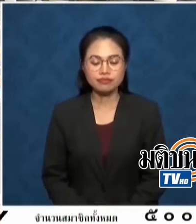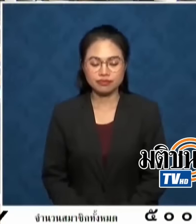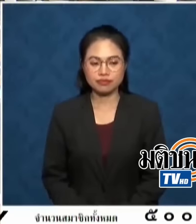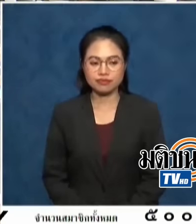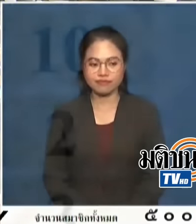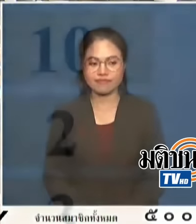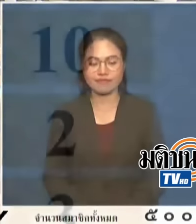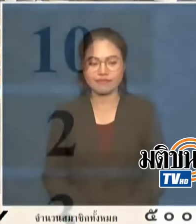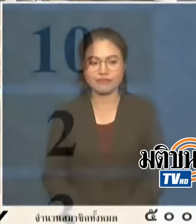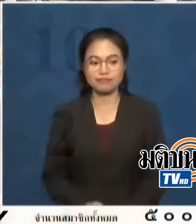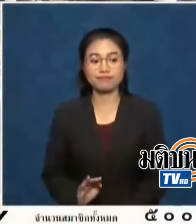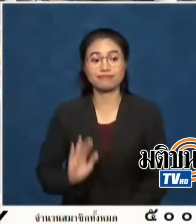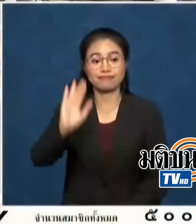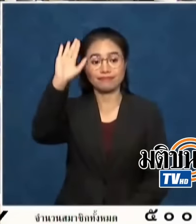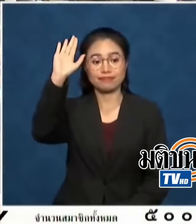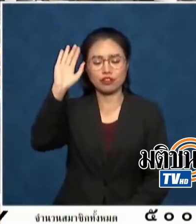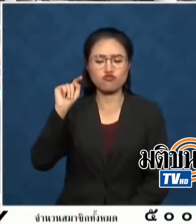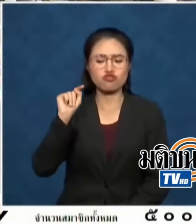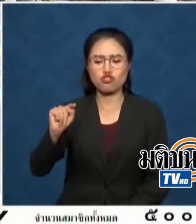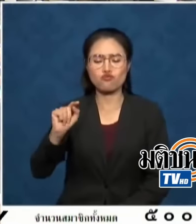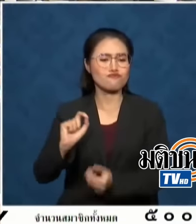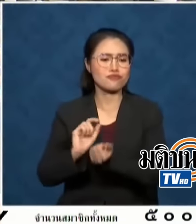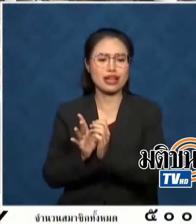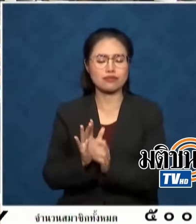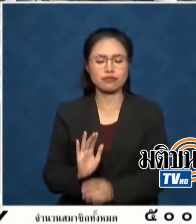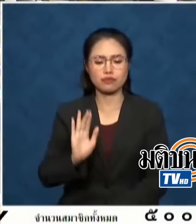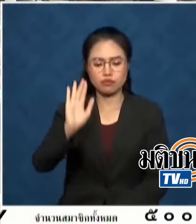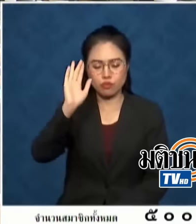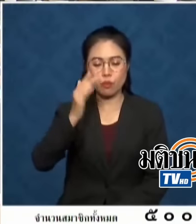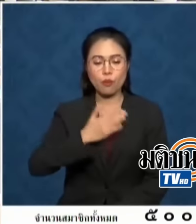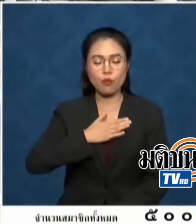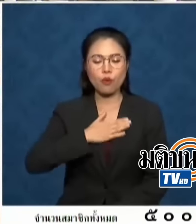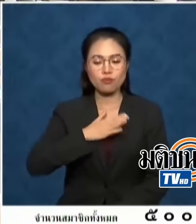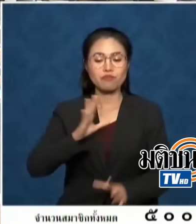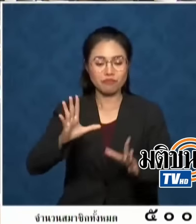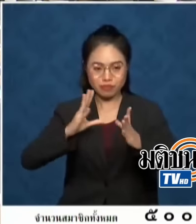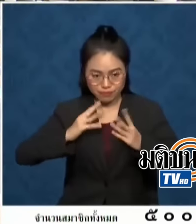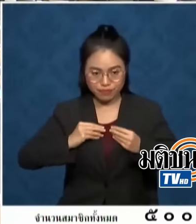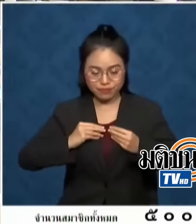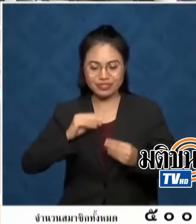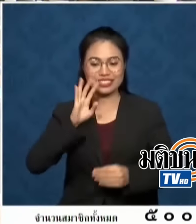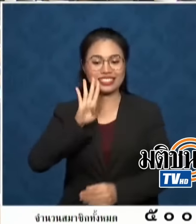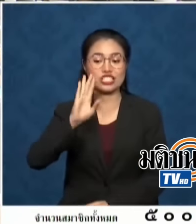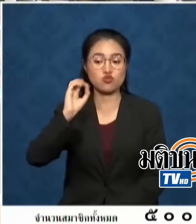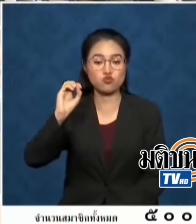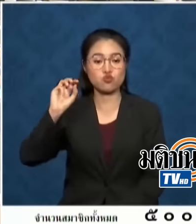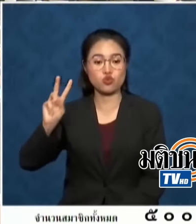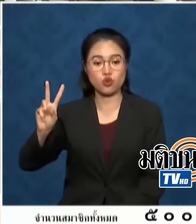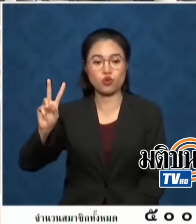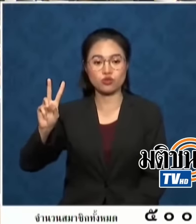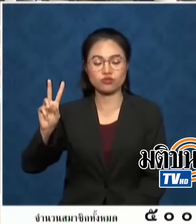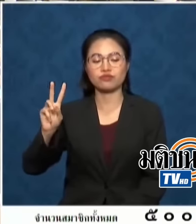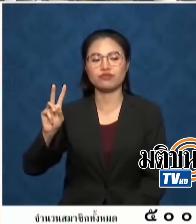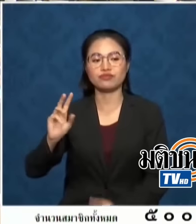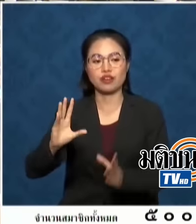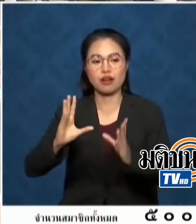จำนวนผู้ลง ท่านประธานครับผมกดไม่ทันครับขอออกเสียง เห็นด้วยครับ402ครับสรวีครับ